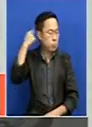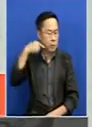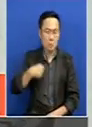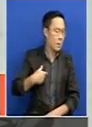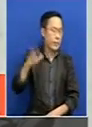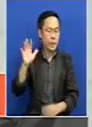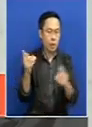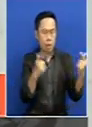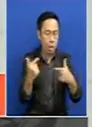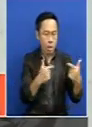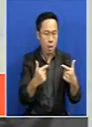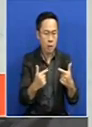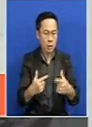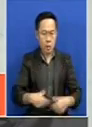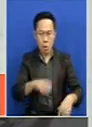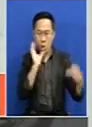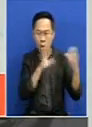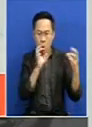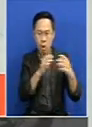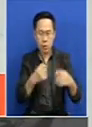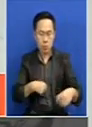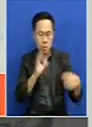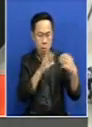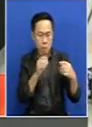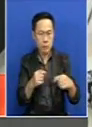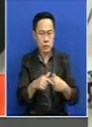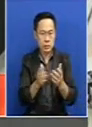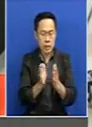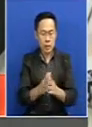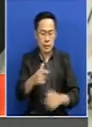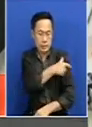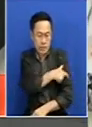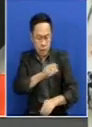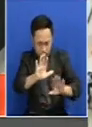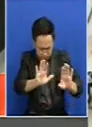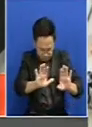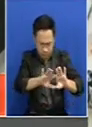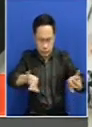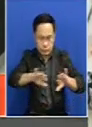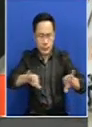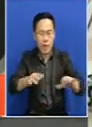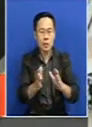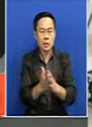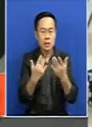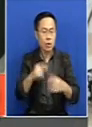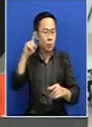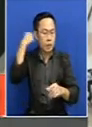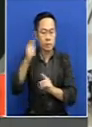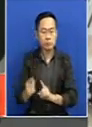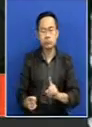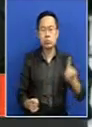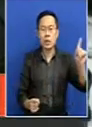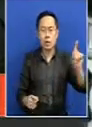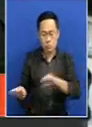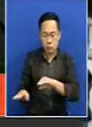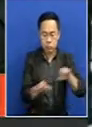ทีไม่ดีมีปากเสียงค่อนข้างที่จะเสียงดังแล้วก็รุนแรงขึ้นก่อนที่ทั้งคู่นั้นจะแยกออกจากกันฝ่ายหญิงเดินหนีขึ้นบัน